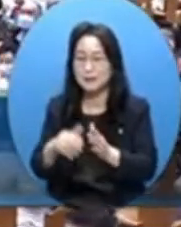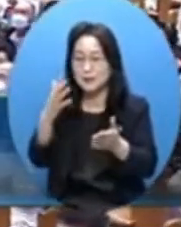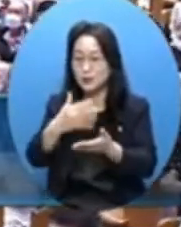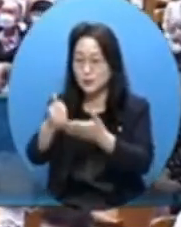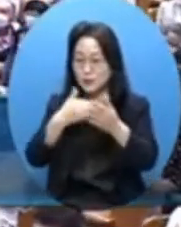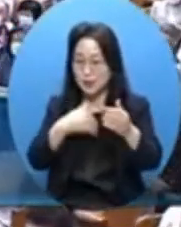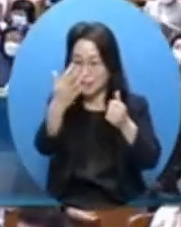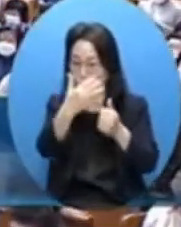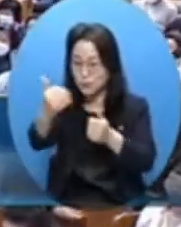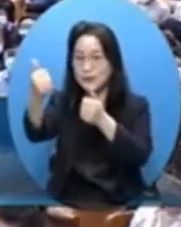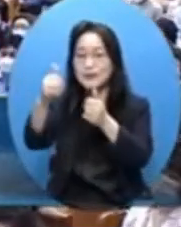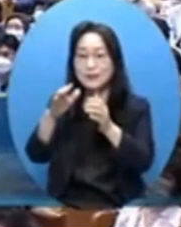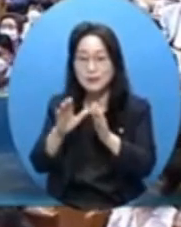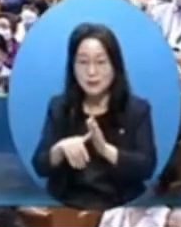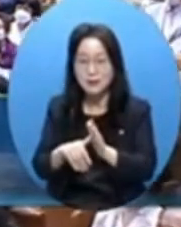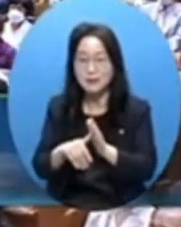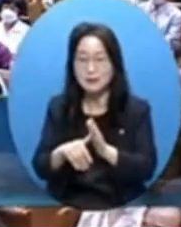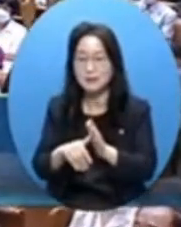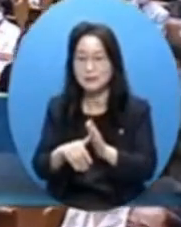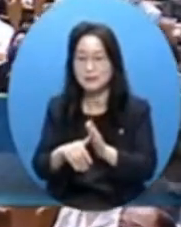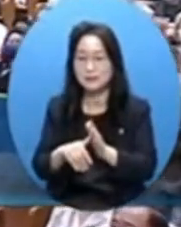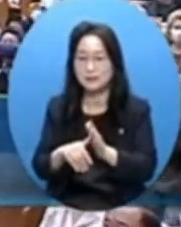주님 나를 부르실 때